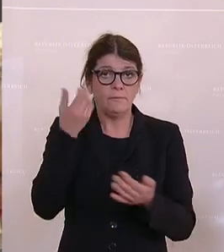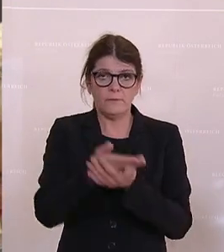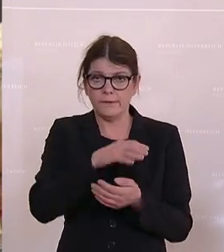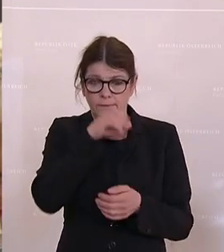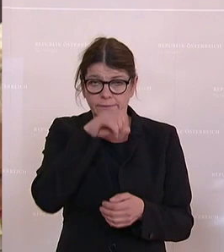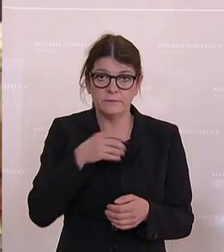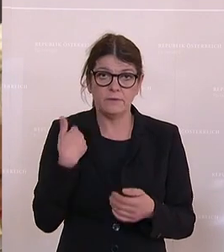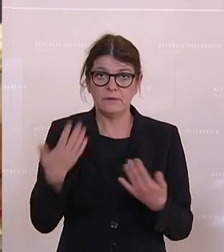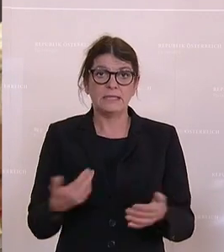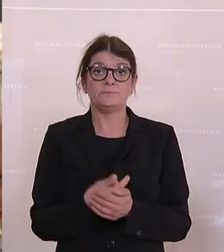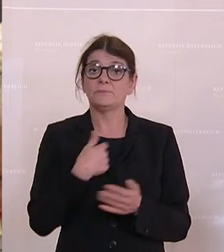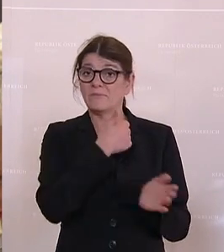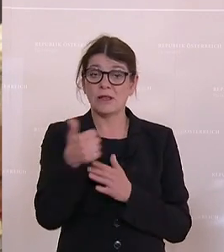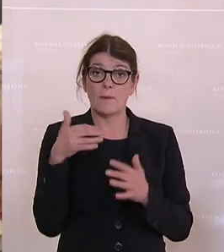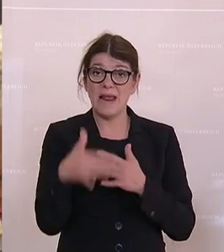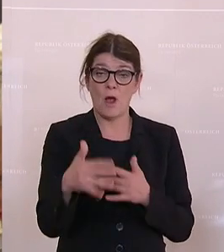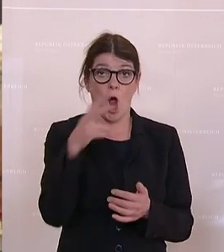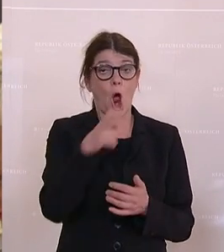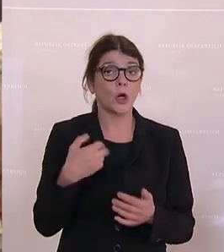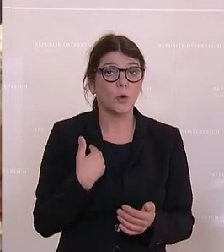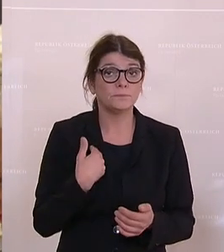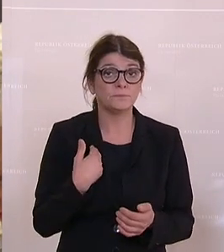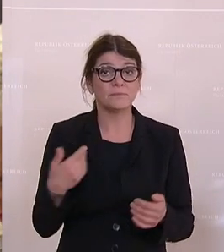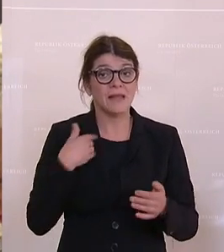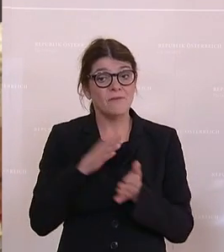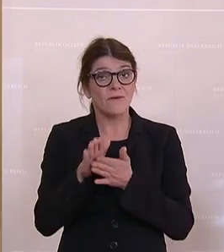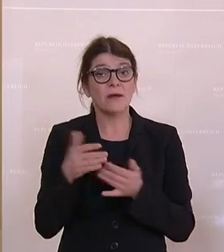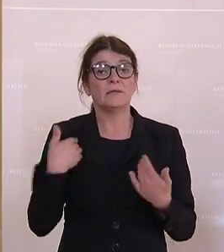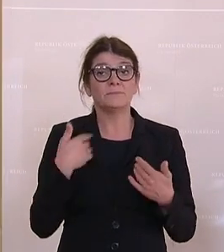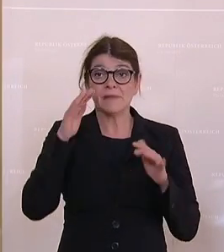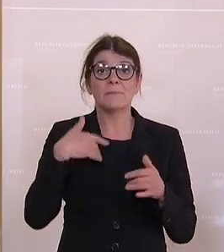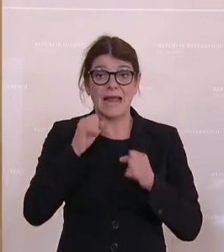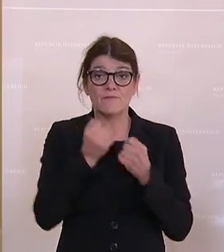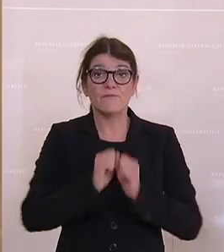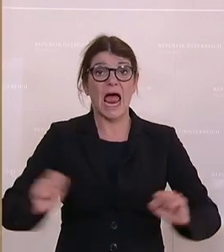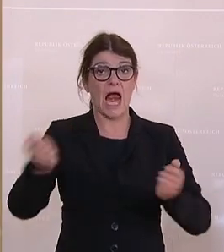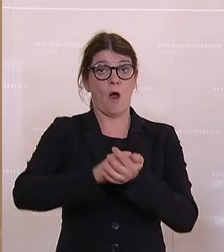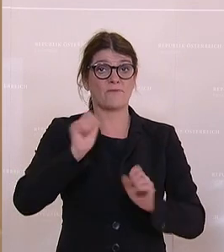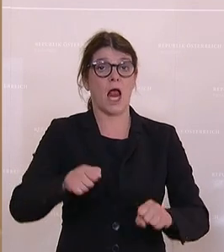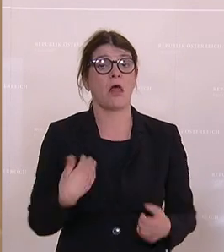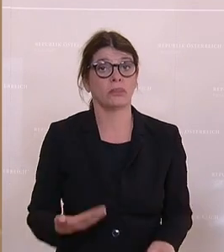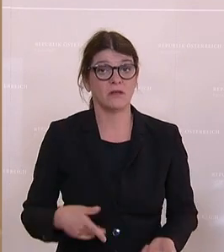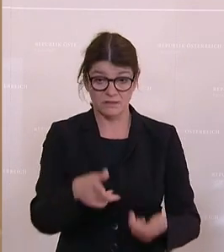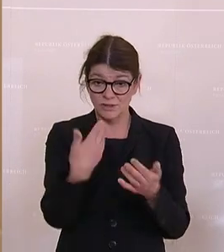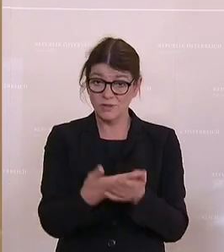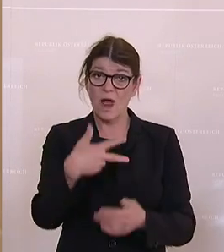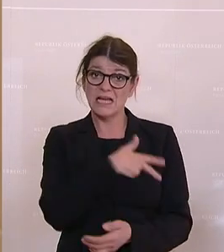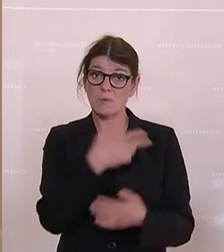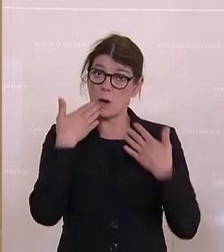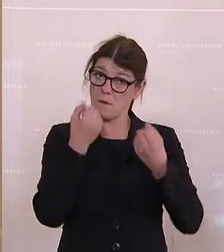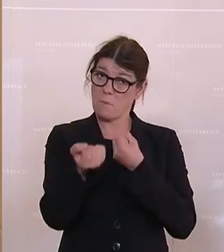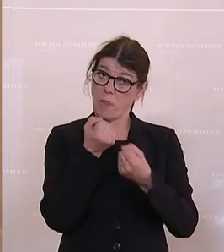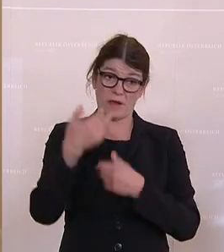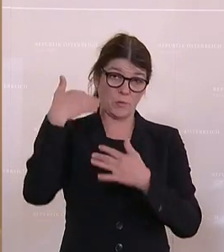dass wir 600 Millionen Euro aufgewandt haben, um uns freizukaufen. Das ist die SPÖ-Klimapolitik gewesen